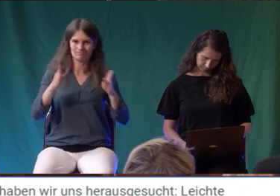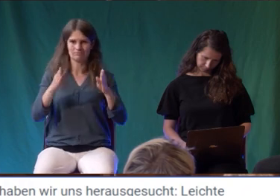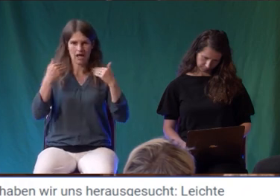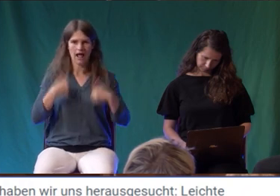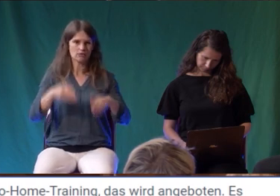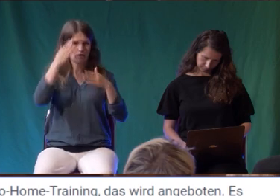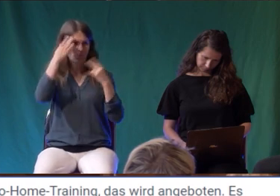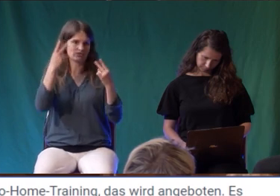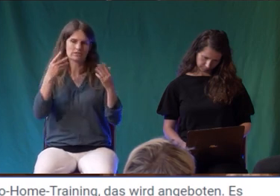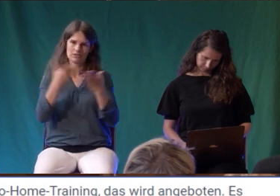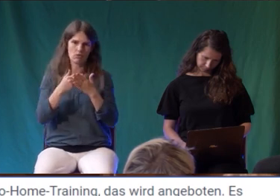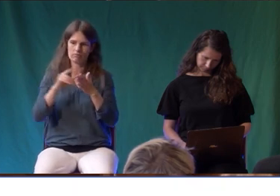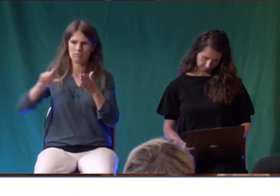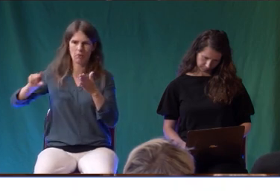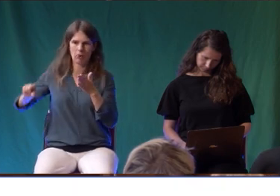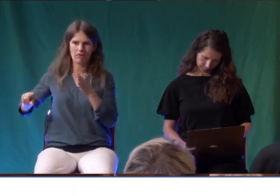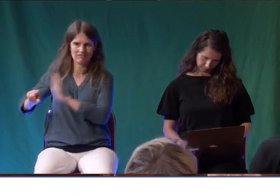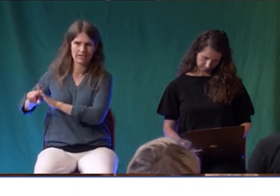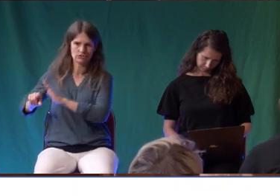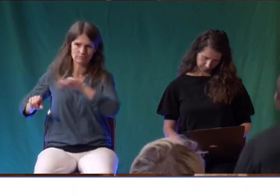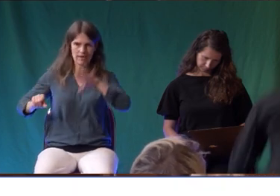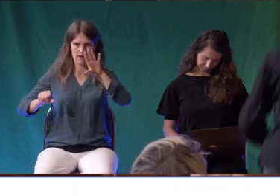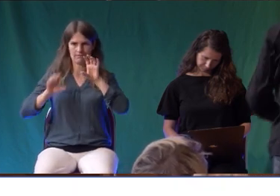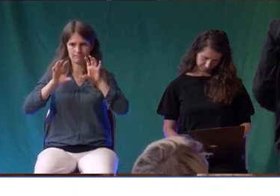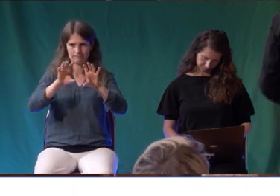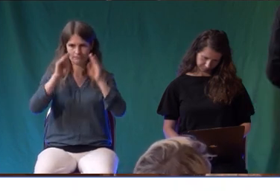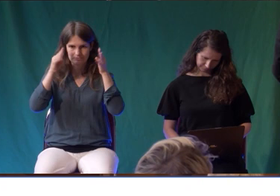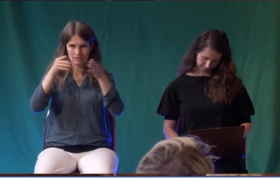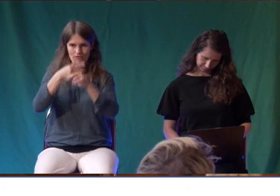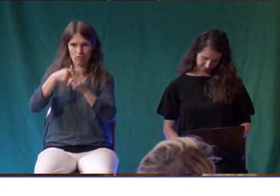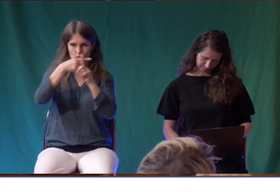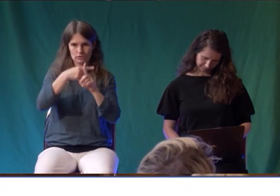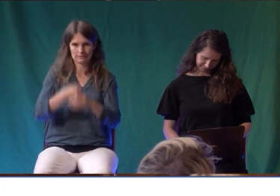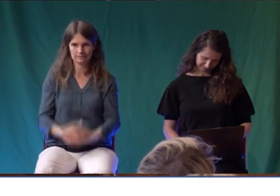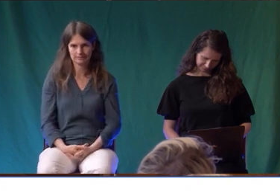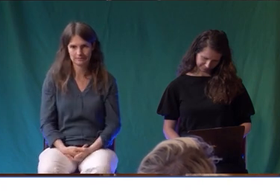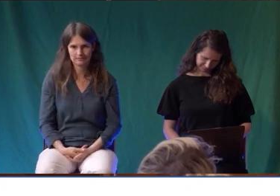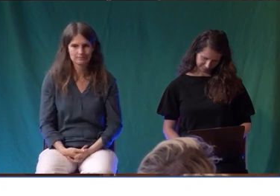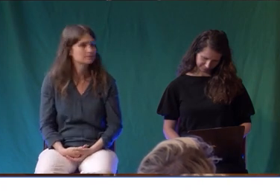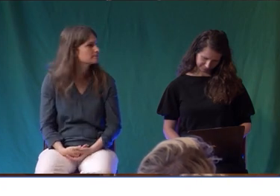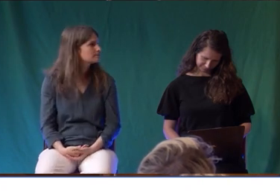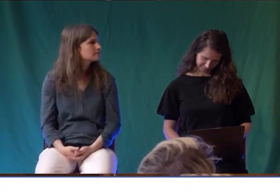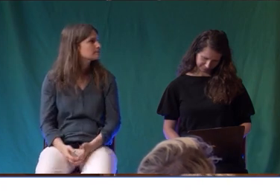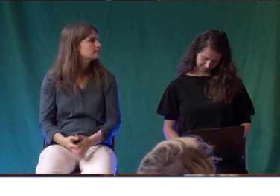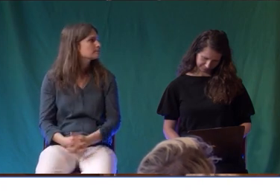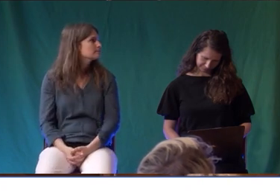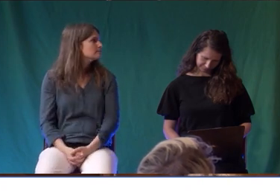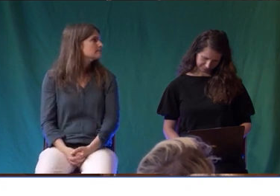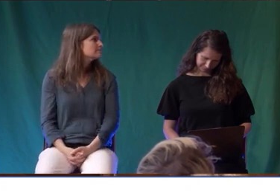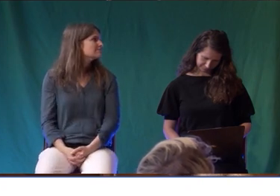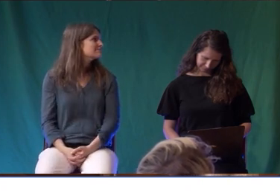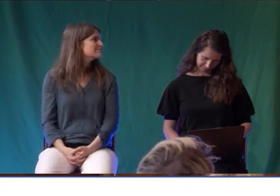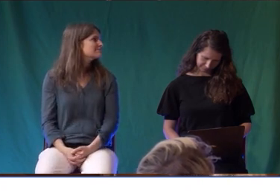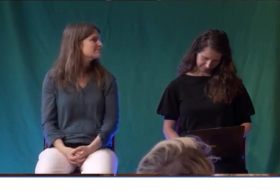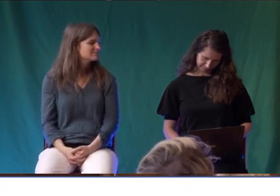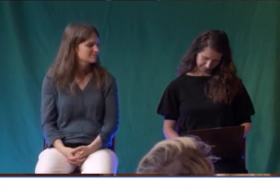genau wie kann ich jetzt wieder zurück hier unten ist ein Pfeil nach oben ach da nee ich habe